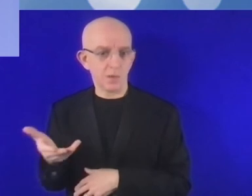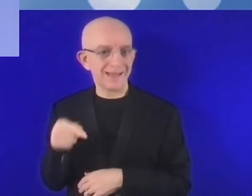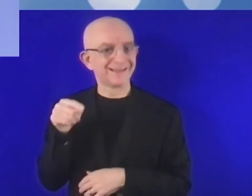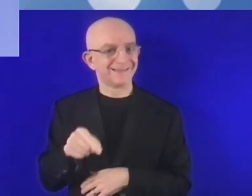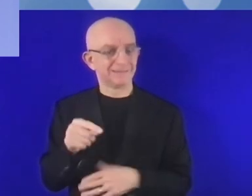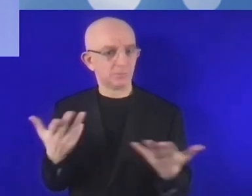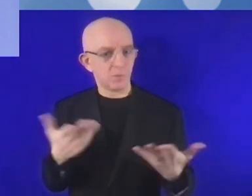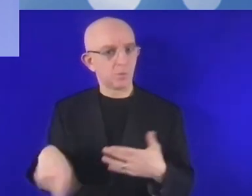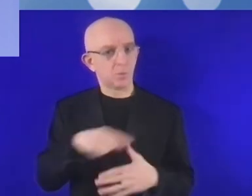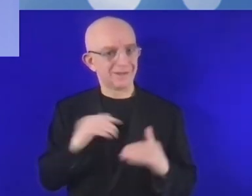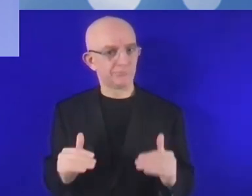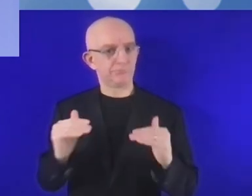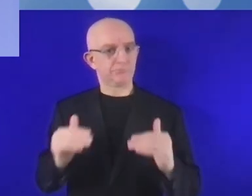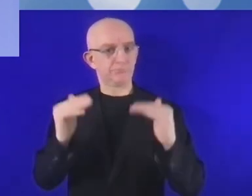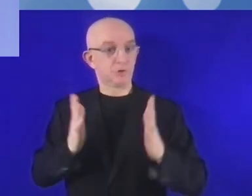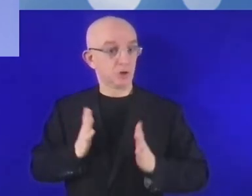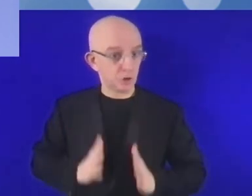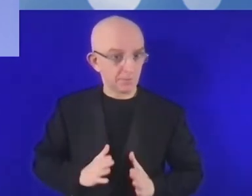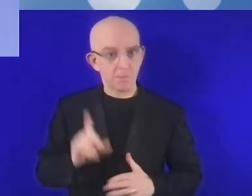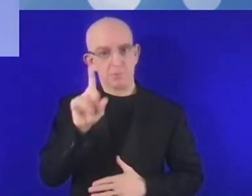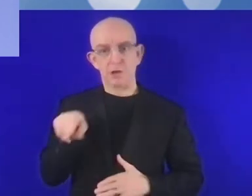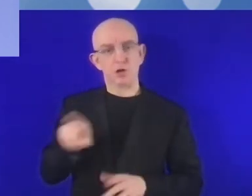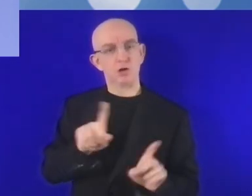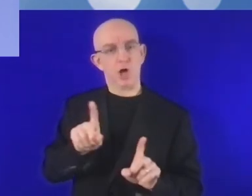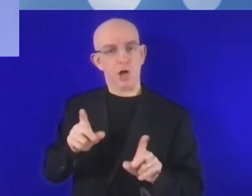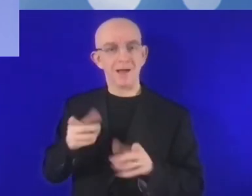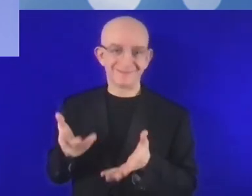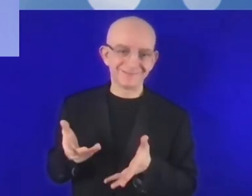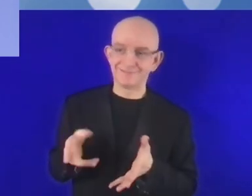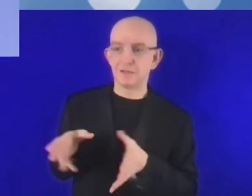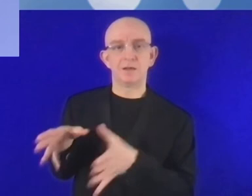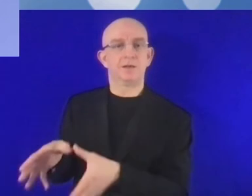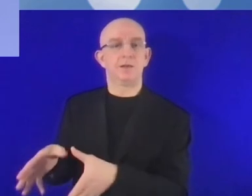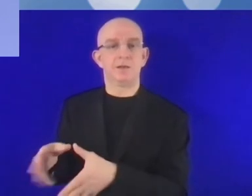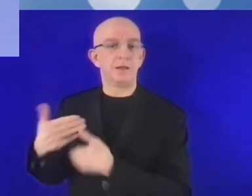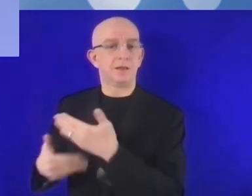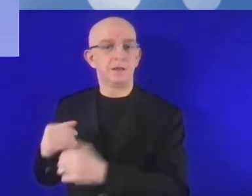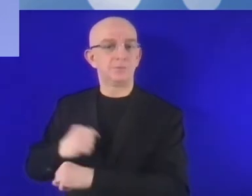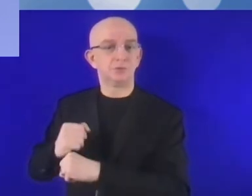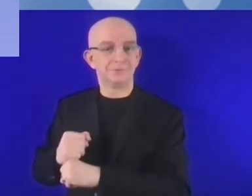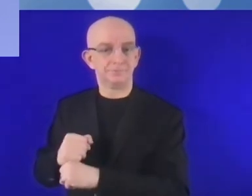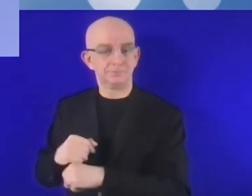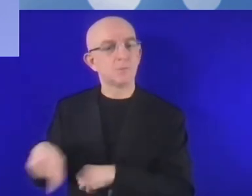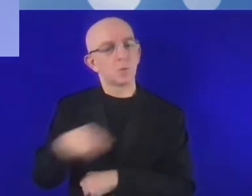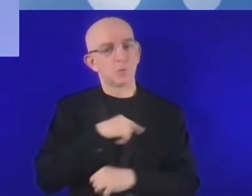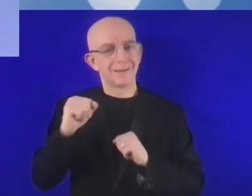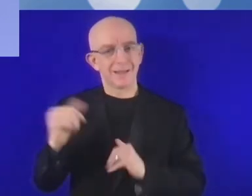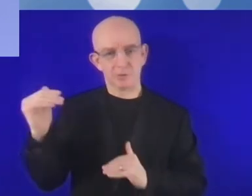المجالات العامة والشخصية، ويمكننا الاستفادة من جودة الموسيقى